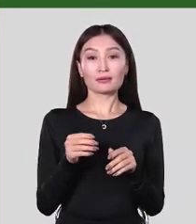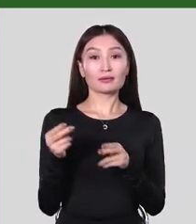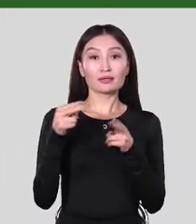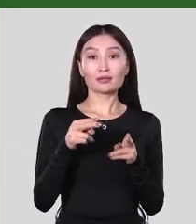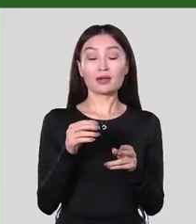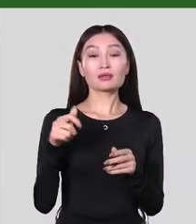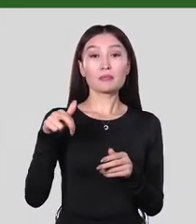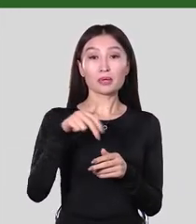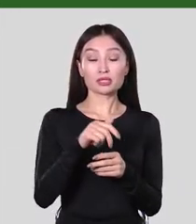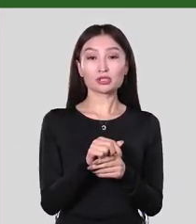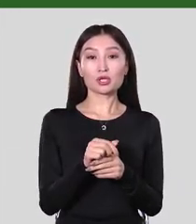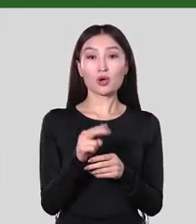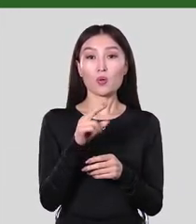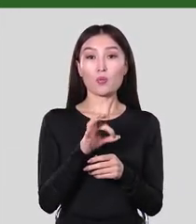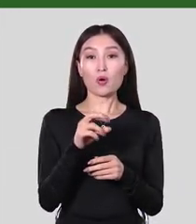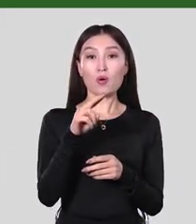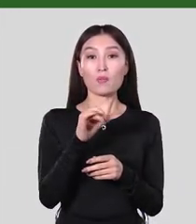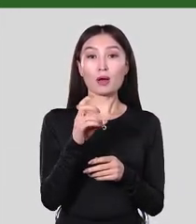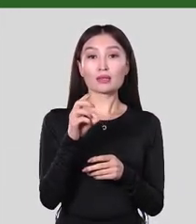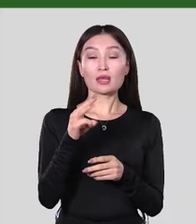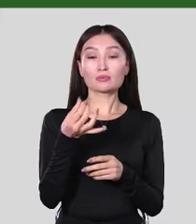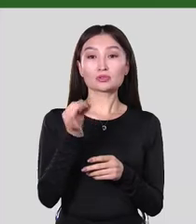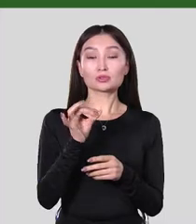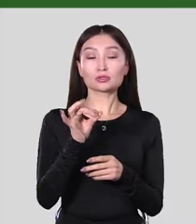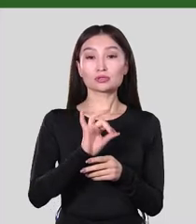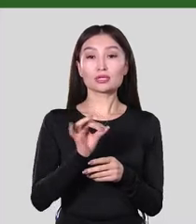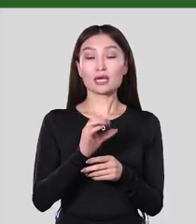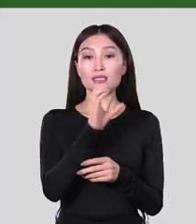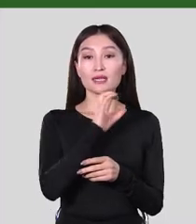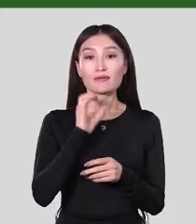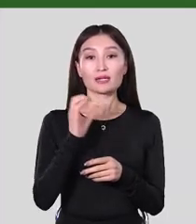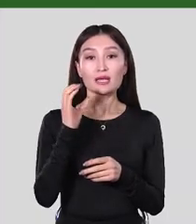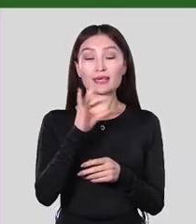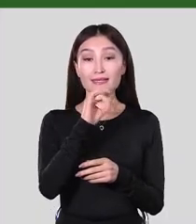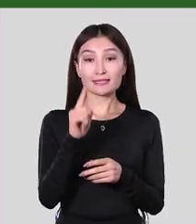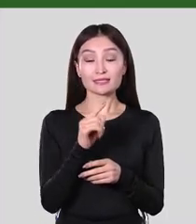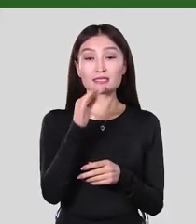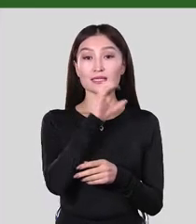они пришли по Панамскому перешейку из Северной Америки.